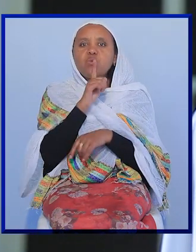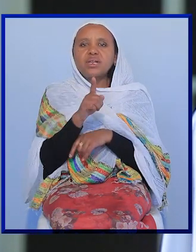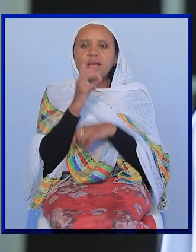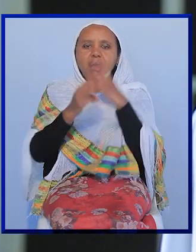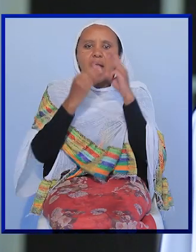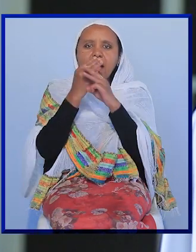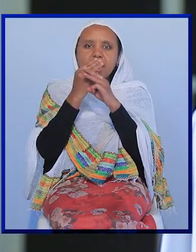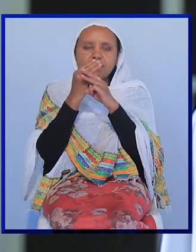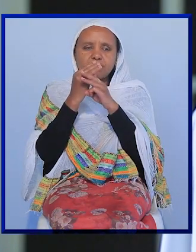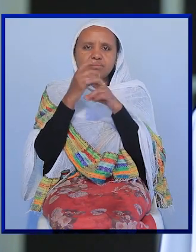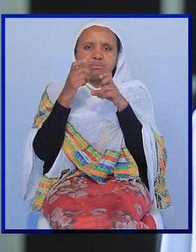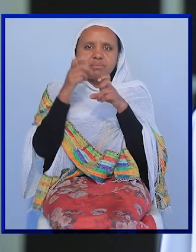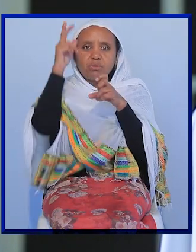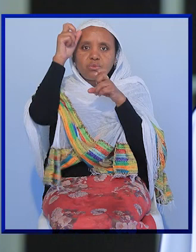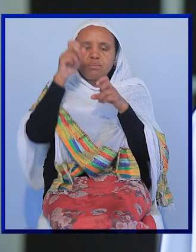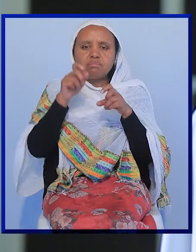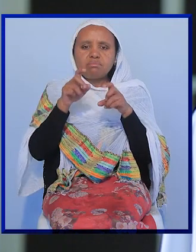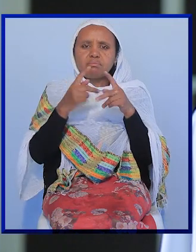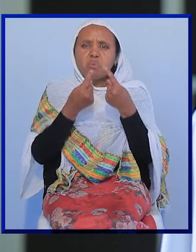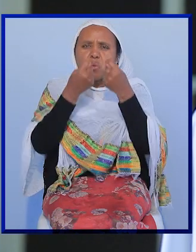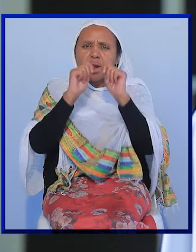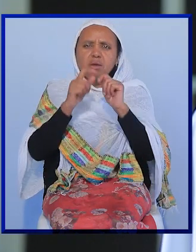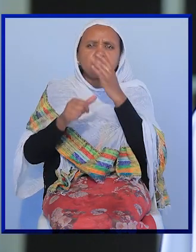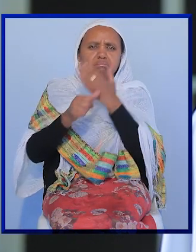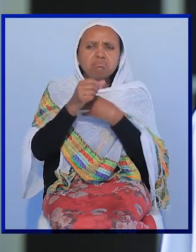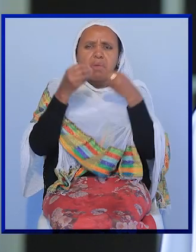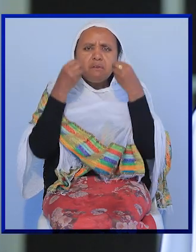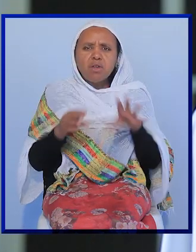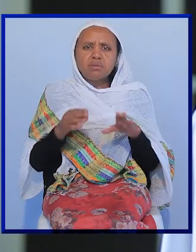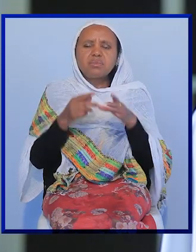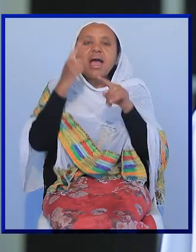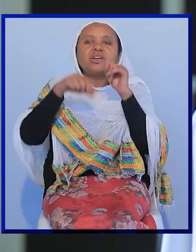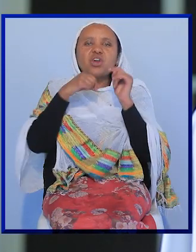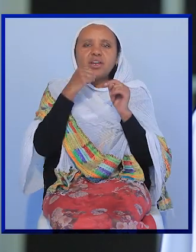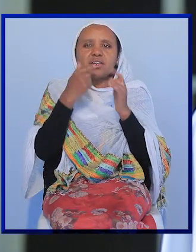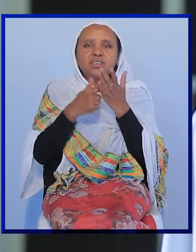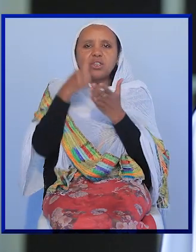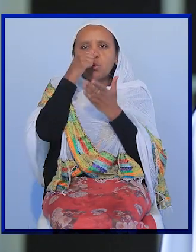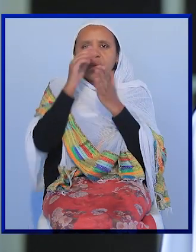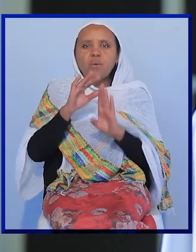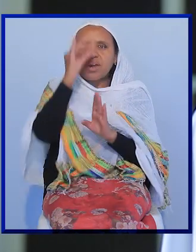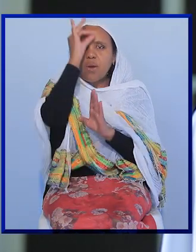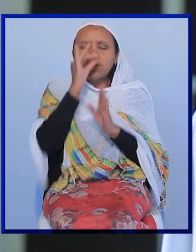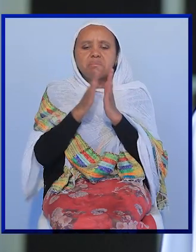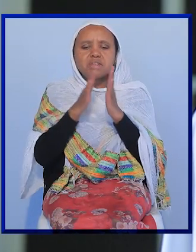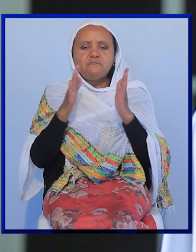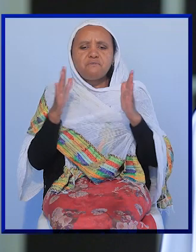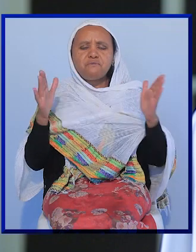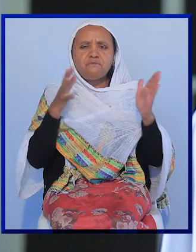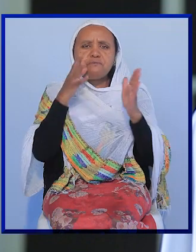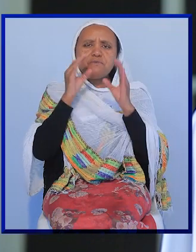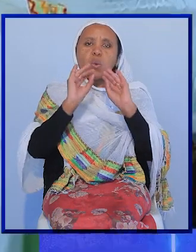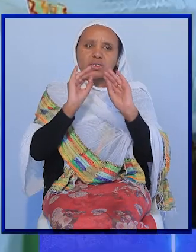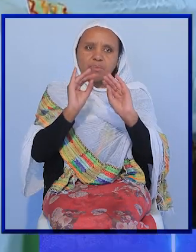ዓለምን የገዛ ዲያብሎስ ቢገዛት ቢሞክር ሊያደርቃት ሊያረግፋት ያልቻለ አበባ። ለዚህ ኢትዮጵያውያን ሊቃውንት በሰፊው